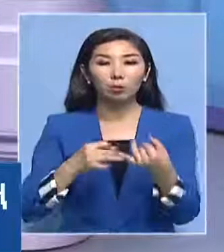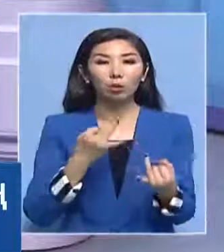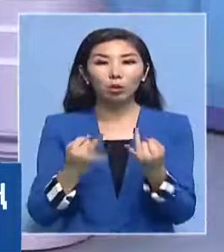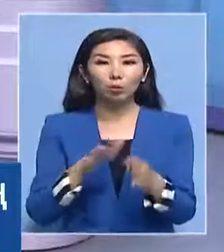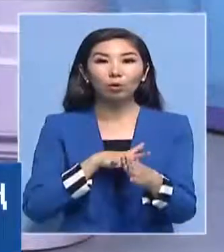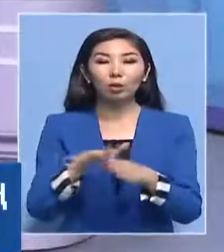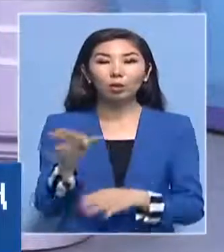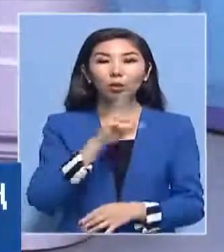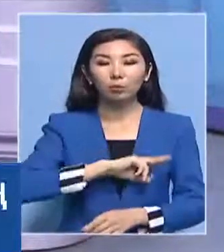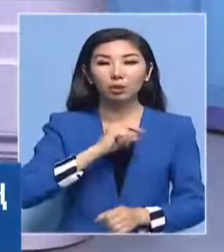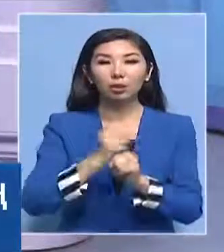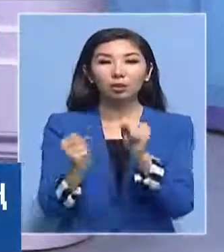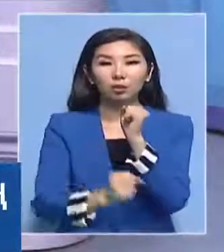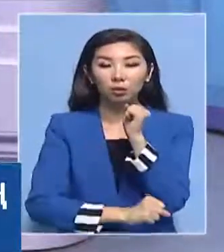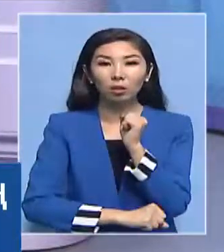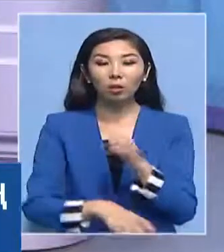тапса, еңбеккерлердің де